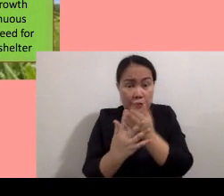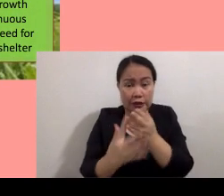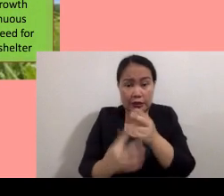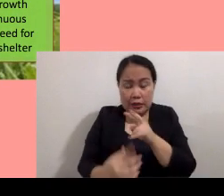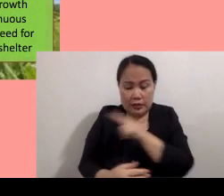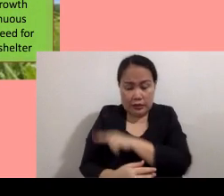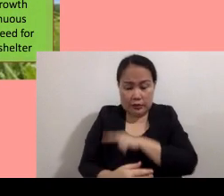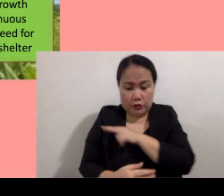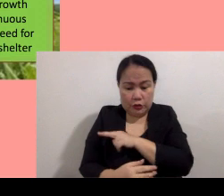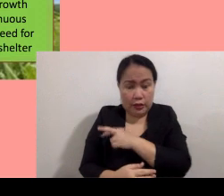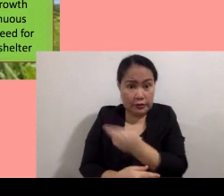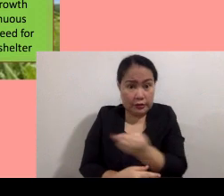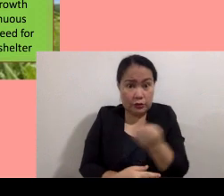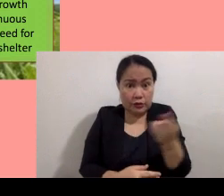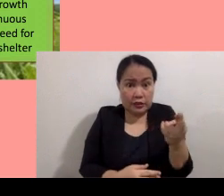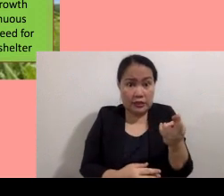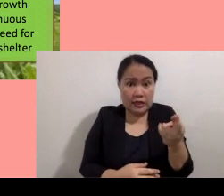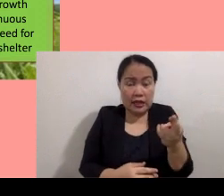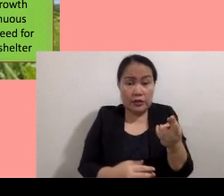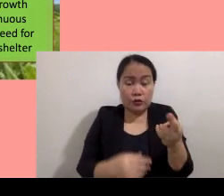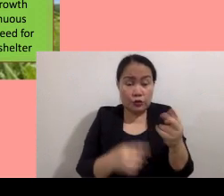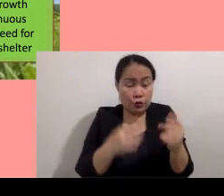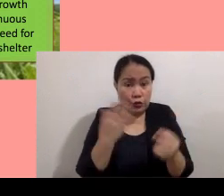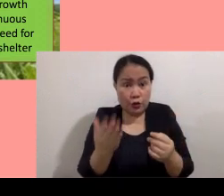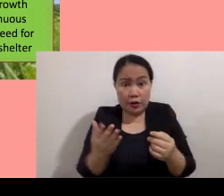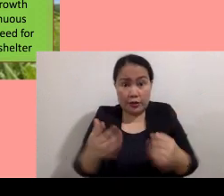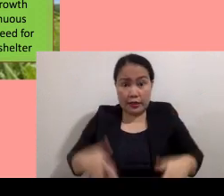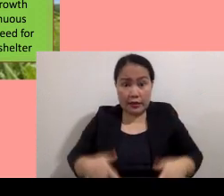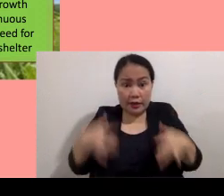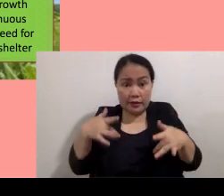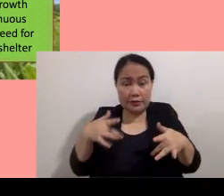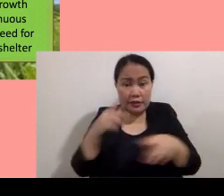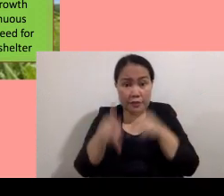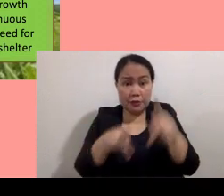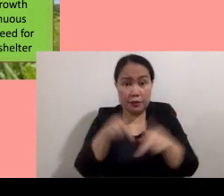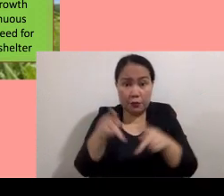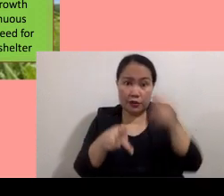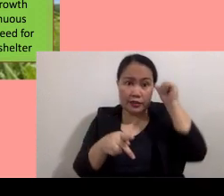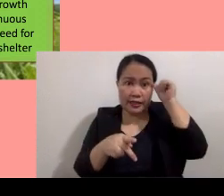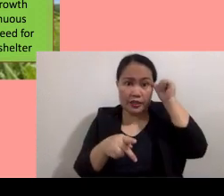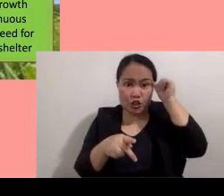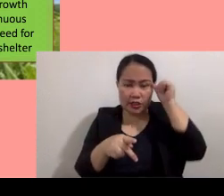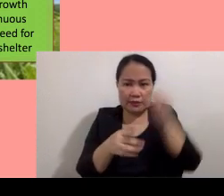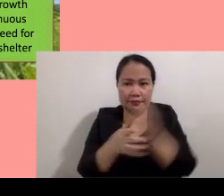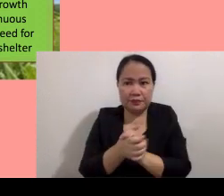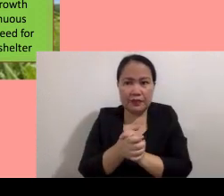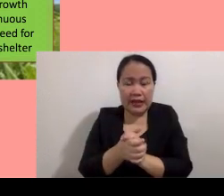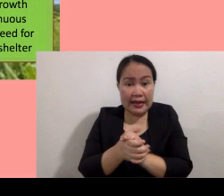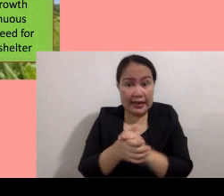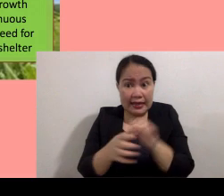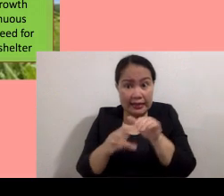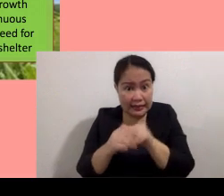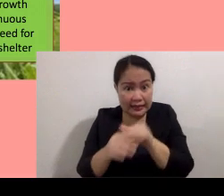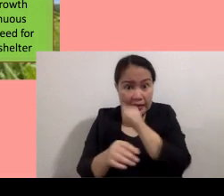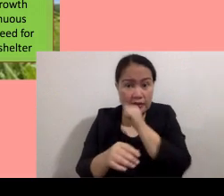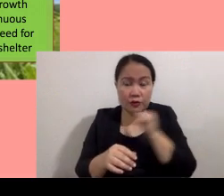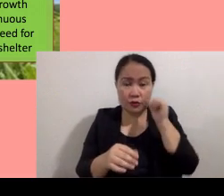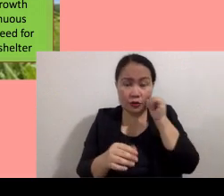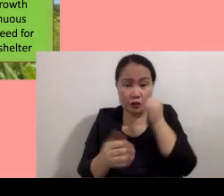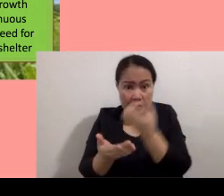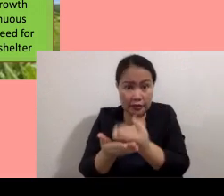pamumuhay ng mga Asyano o tayong mga taong nakatira sa Asya sa aspeto o sa larangan ng